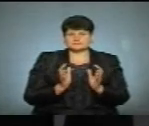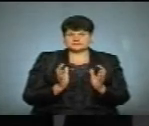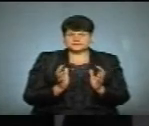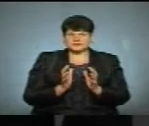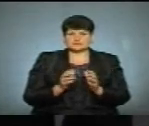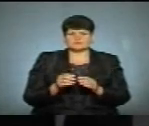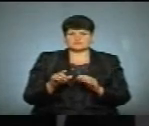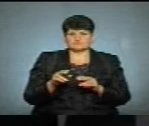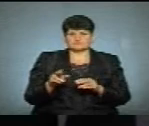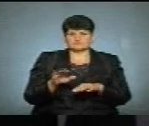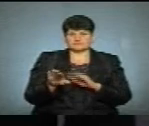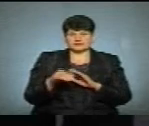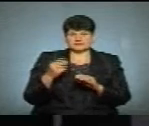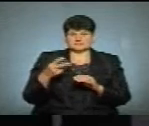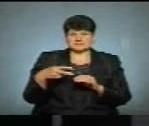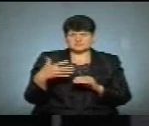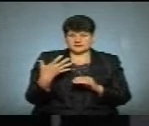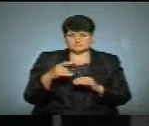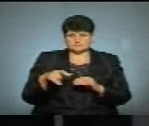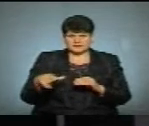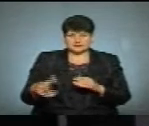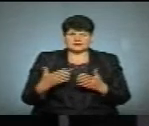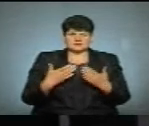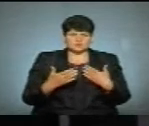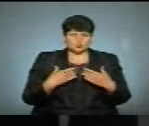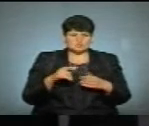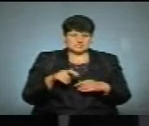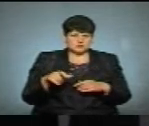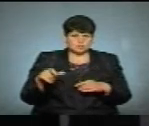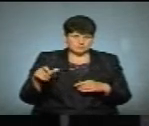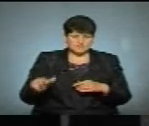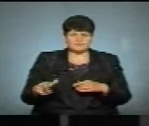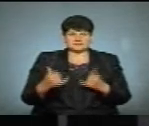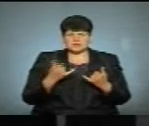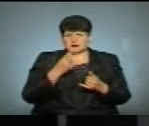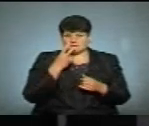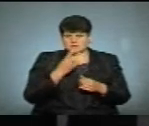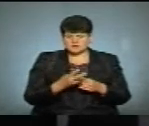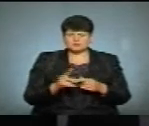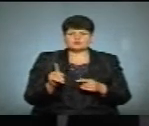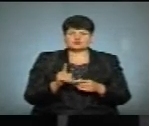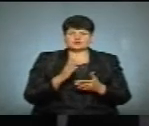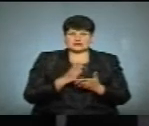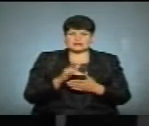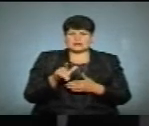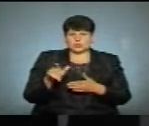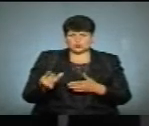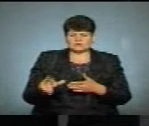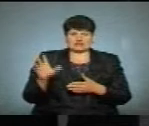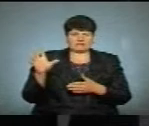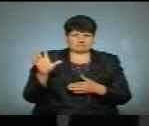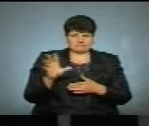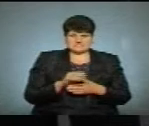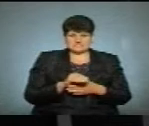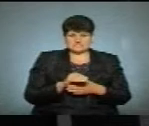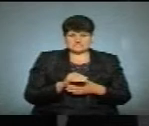25 поліцейських. Є група превентивної комунікації, які спілкуються з людьми. Ми бачимо зараз, що є люди, в основному, всі,